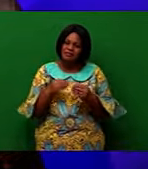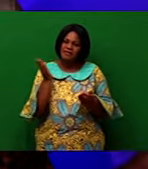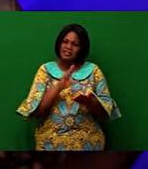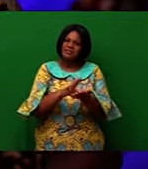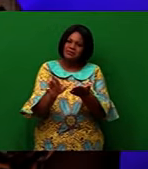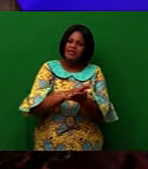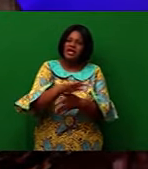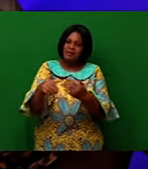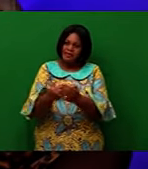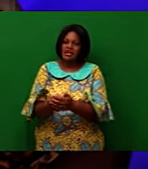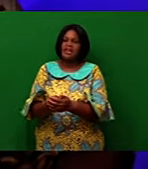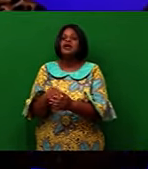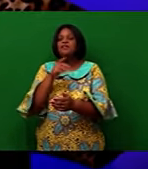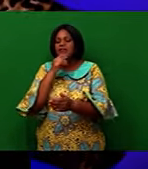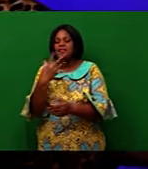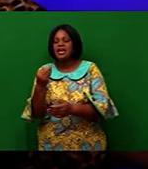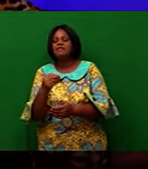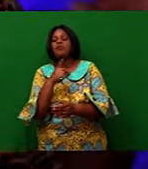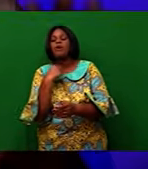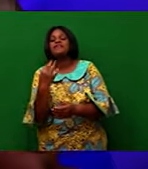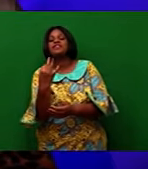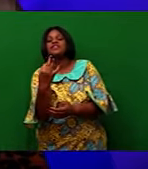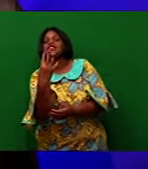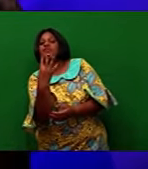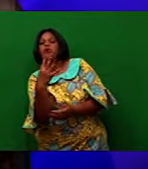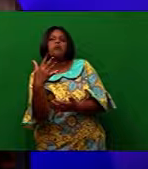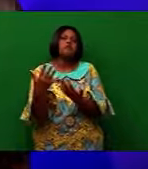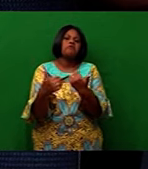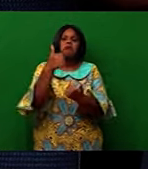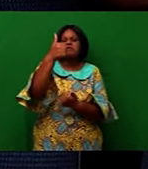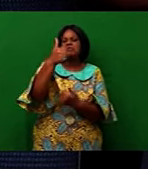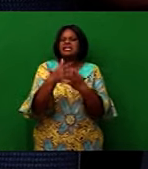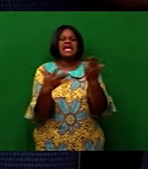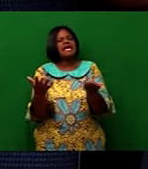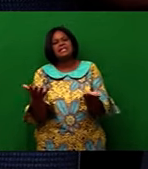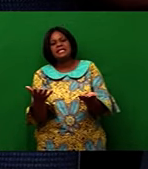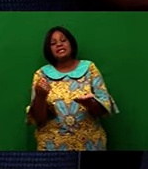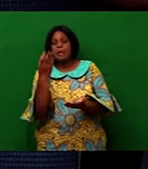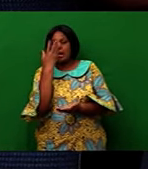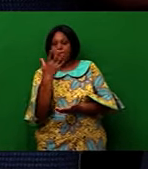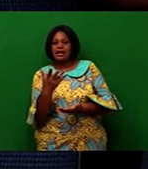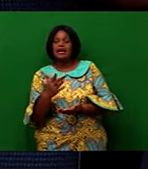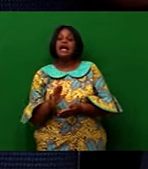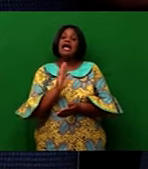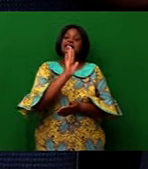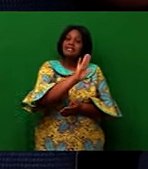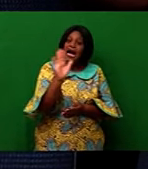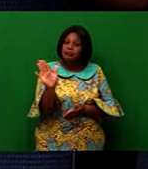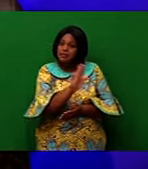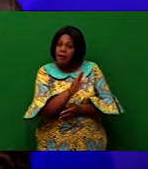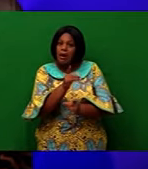kuti apa pana baba vane nzanga yavo ina madzimai kana mashanu tozoita chipari